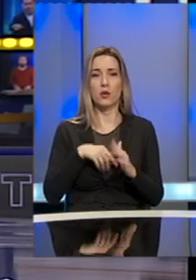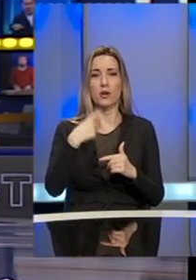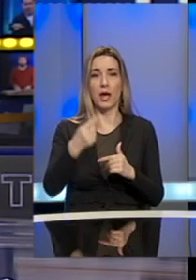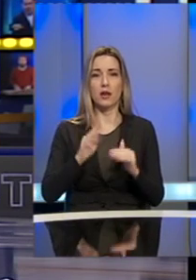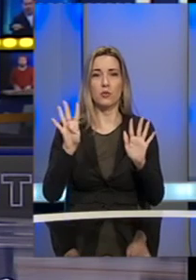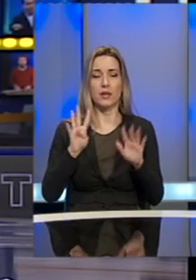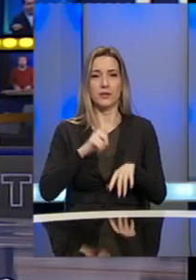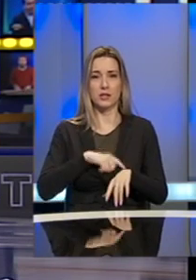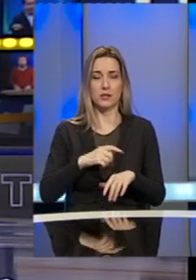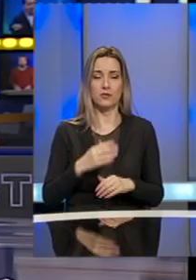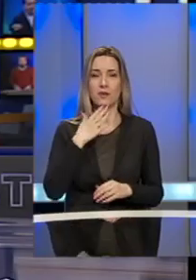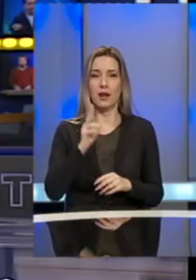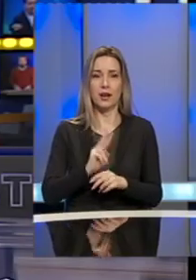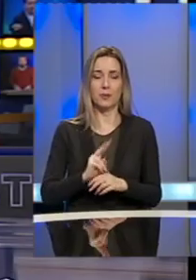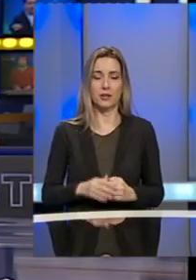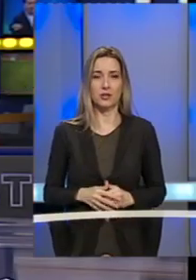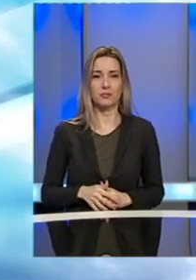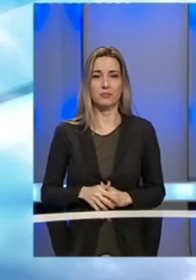u 9 časova. Hvala vam na pažnji.